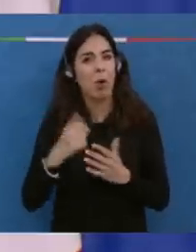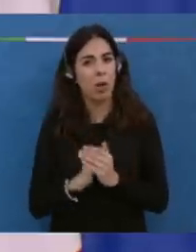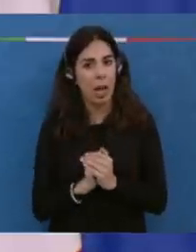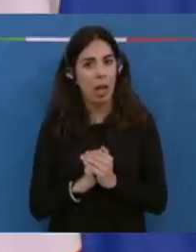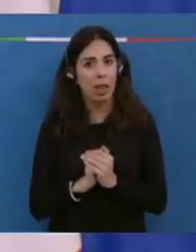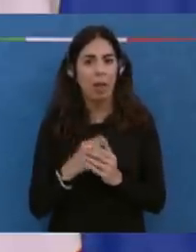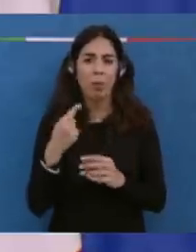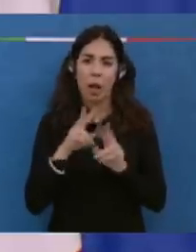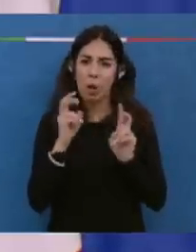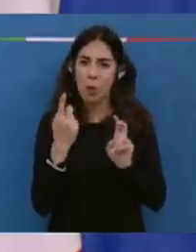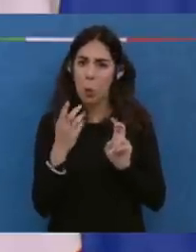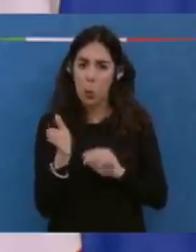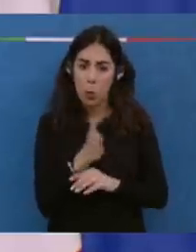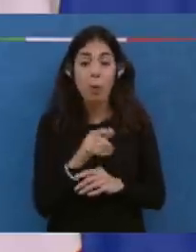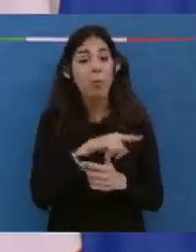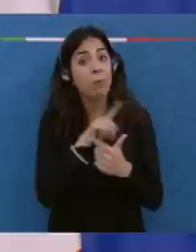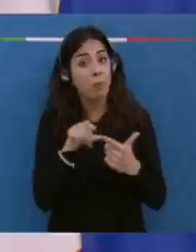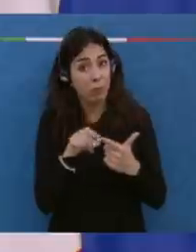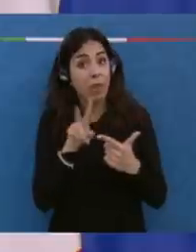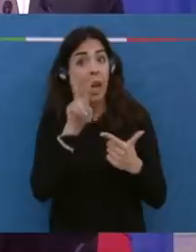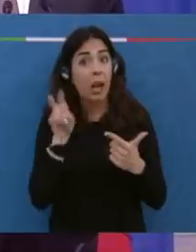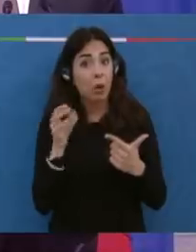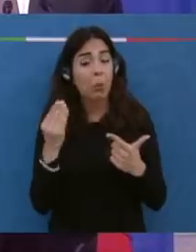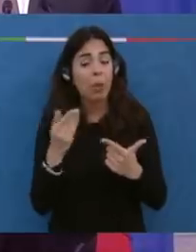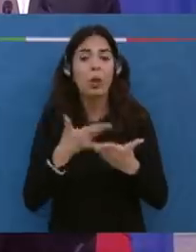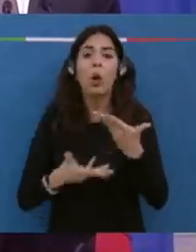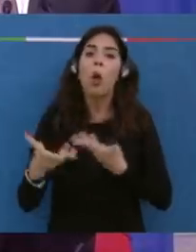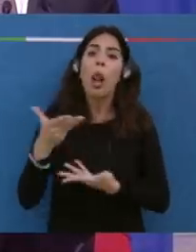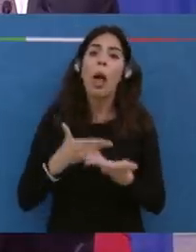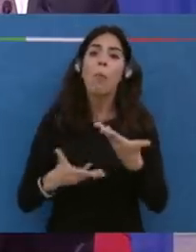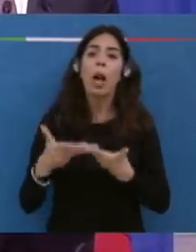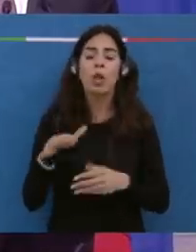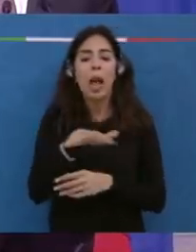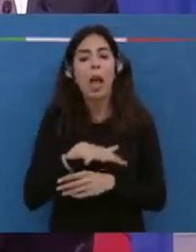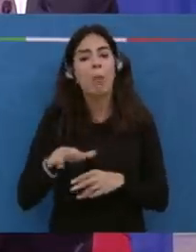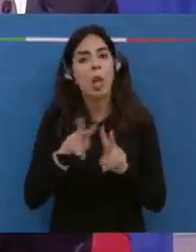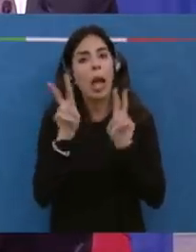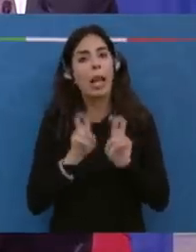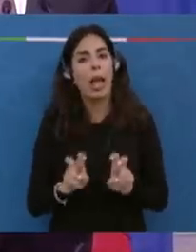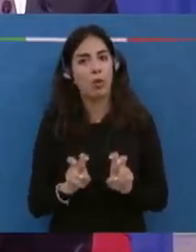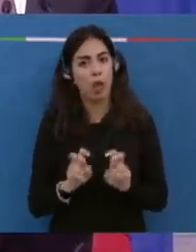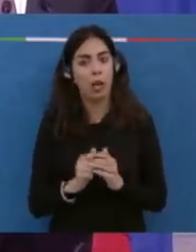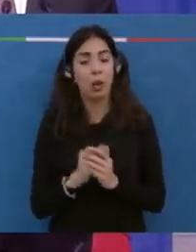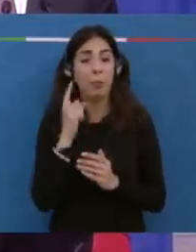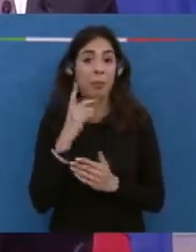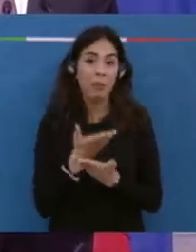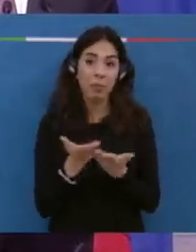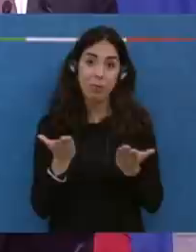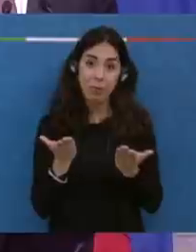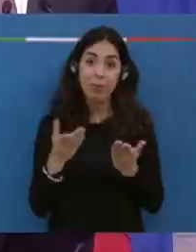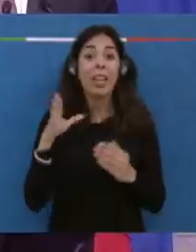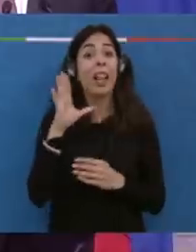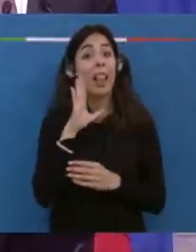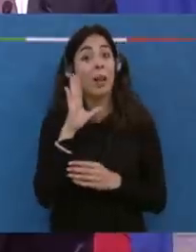quello della collaborazione nel campo energetico come immaginate la libia è un già un grande